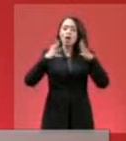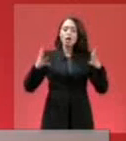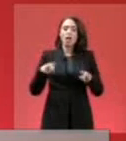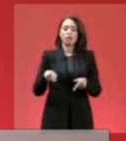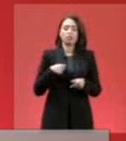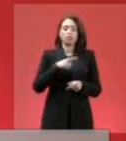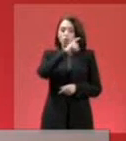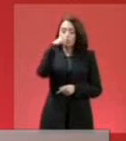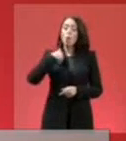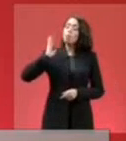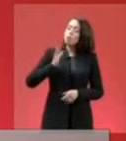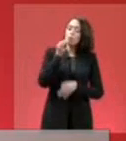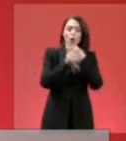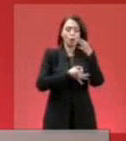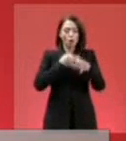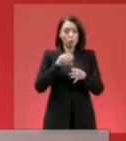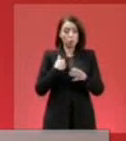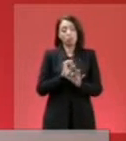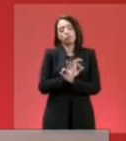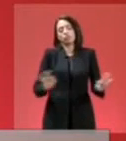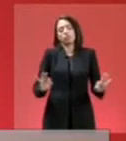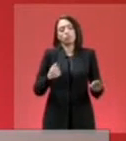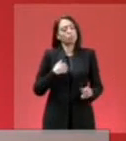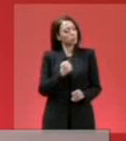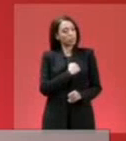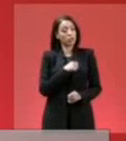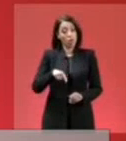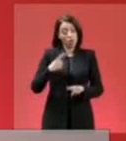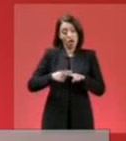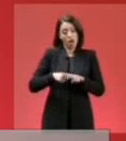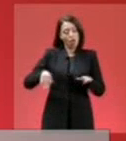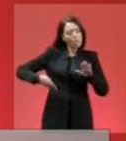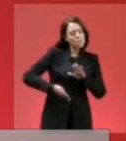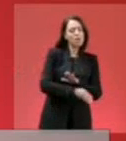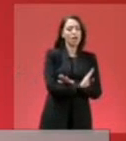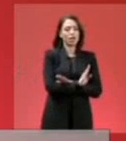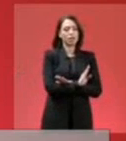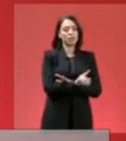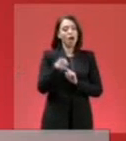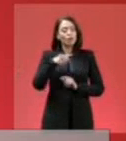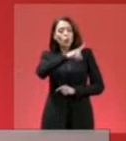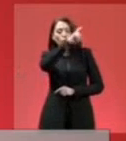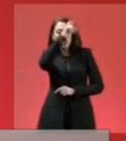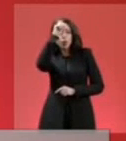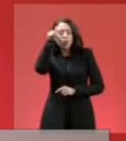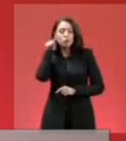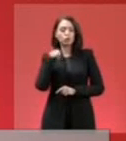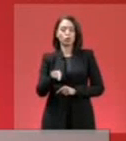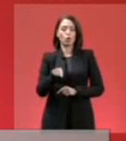δυσκολίες, μπορούμε να πούμε πια με βεβαιότητα η χώρα πέρασε αυτό το δύσκολο